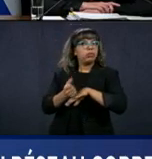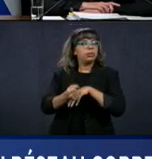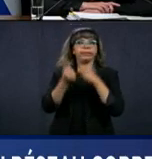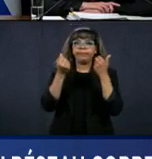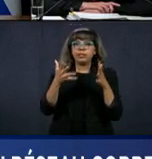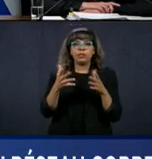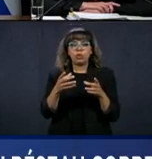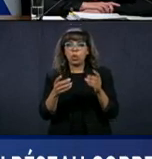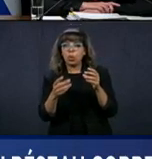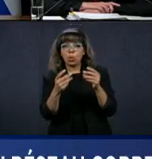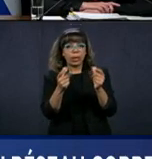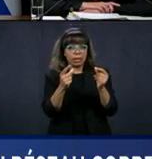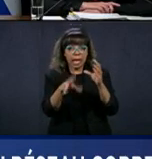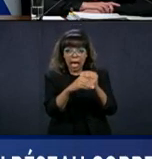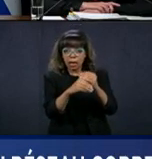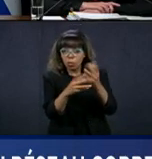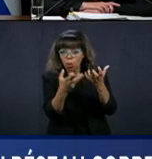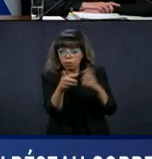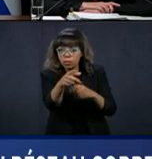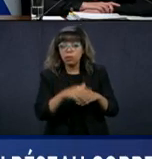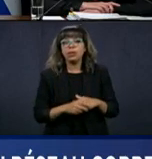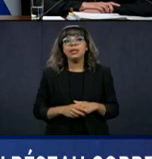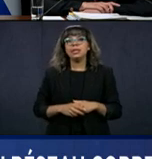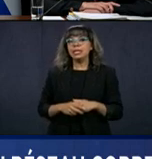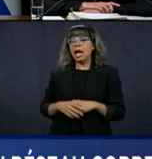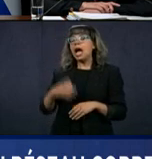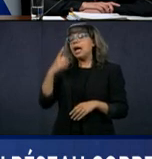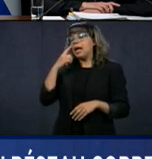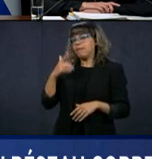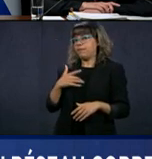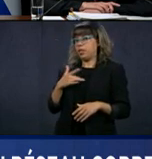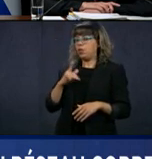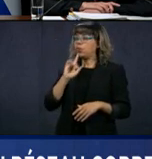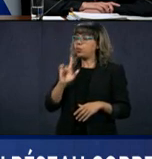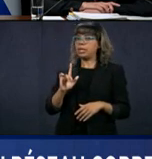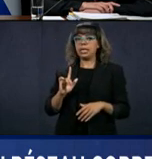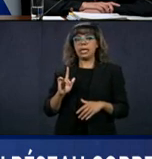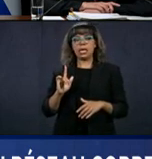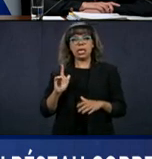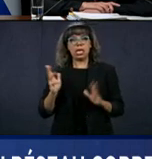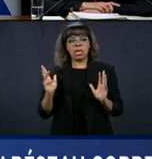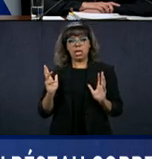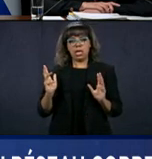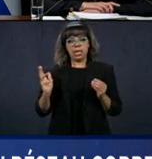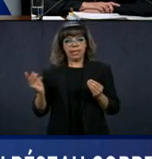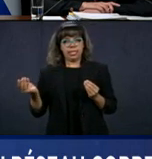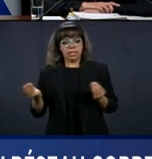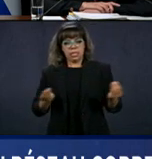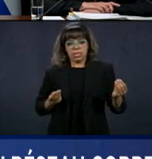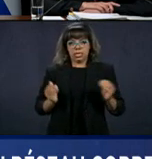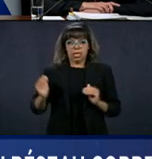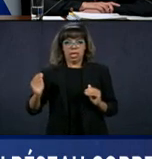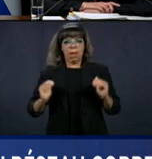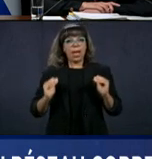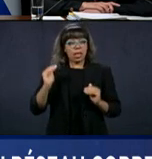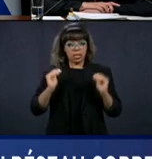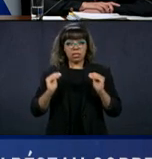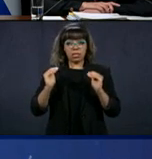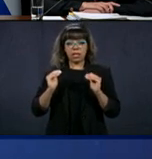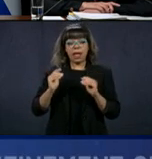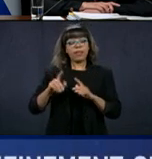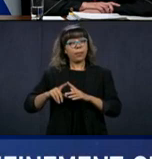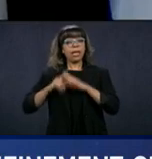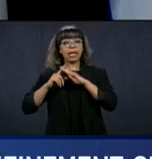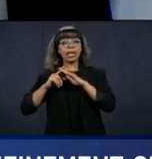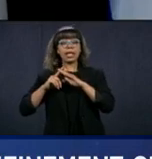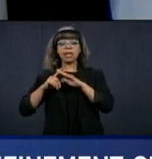On manque de temps, alors rapidement, si vous voulez ajouter quelque chose. Je pense qu'il y a toujours un équilibre à trouver. Au début, on devait sauver